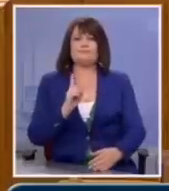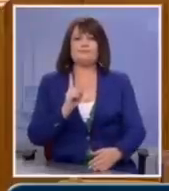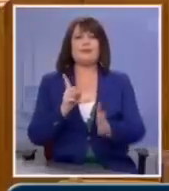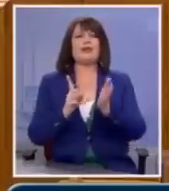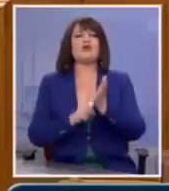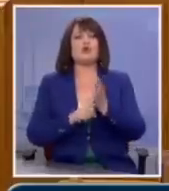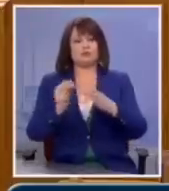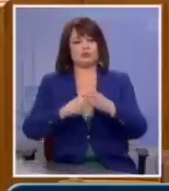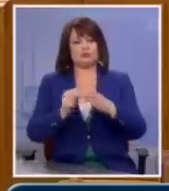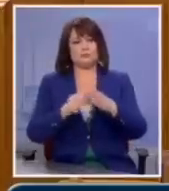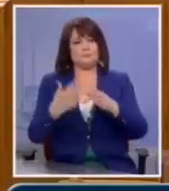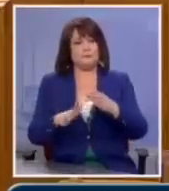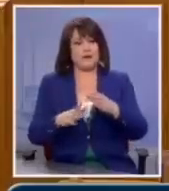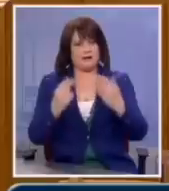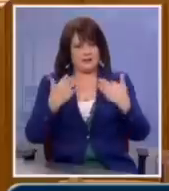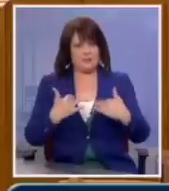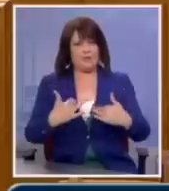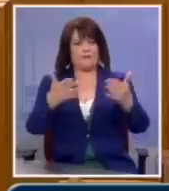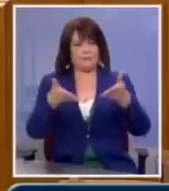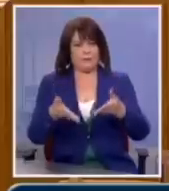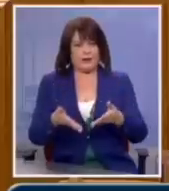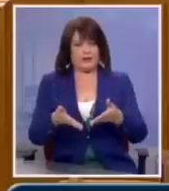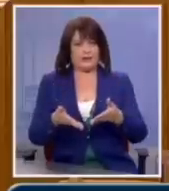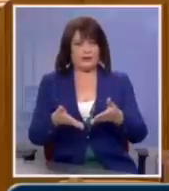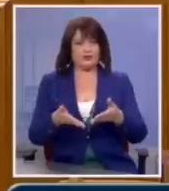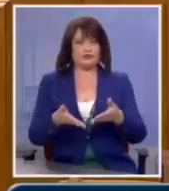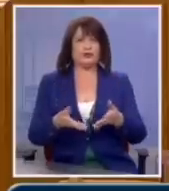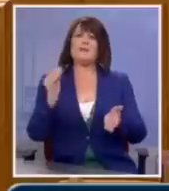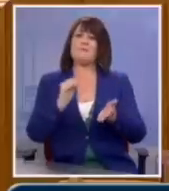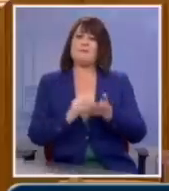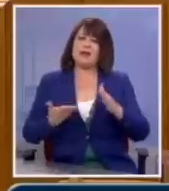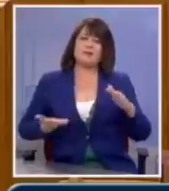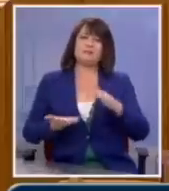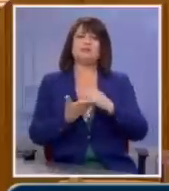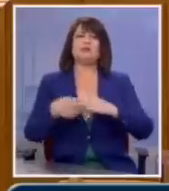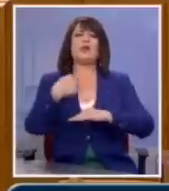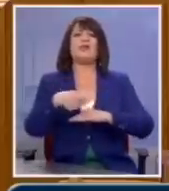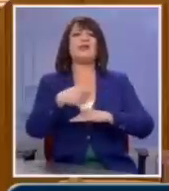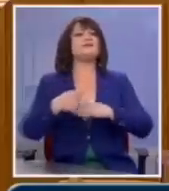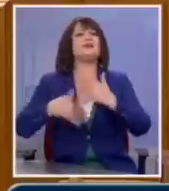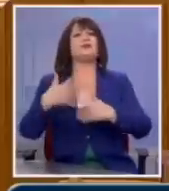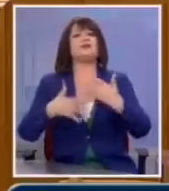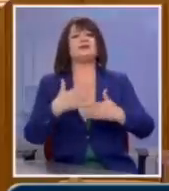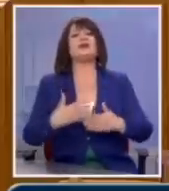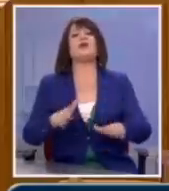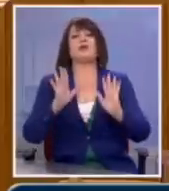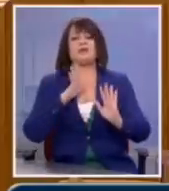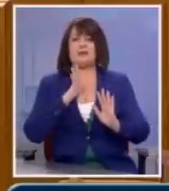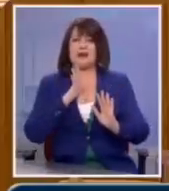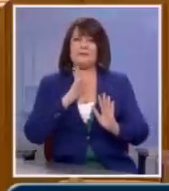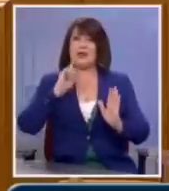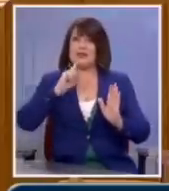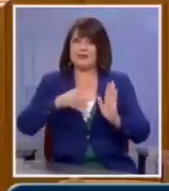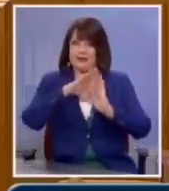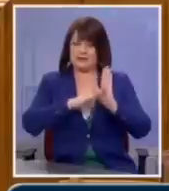νόμος που θα ψηφιστεί από την Ελληνική Βουλή σε νέα δικαστική περιπέτεια. Θέλαμε οι διατάξεις αυτού